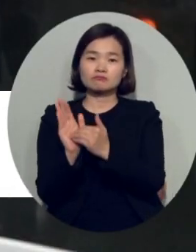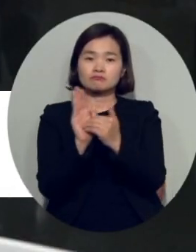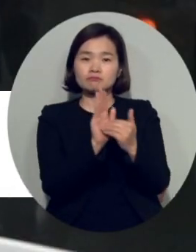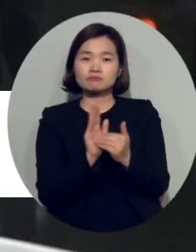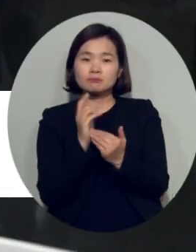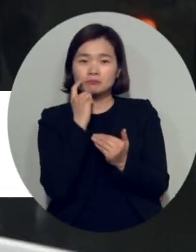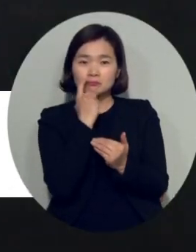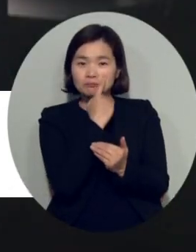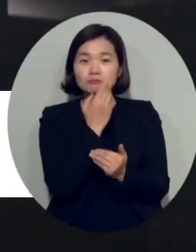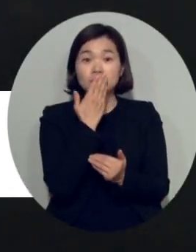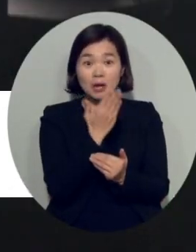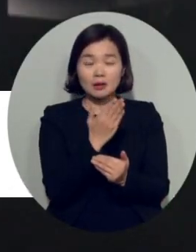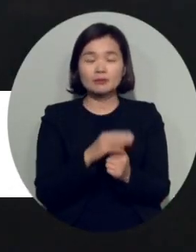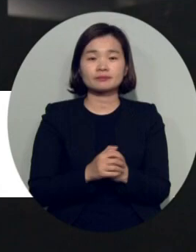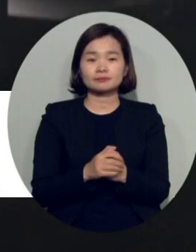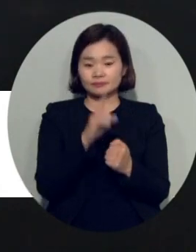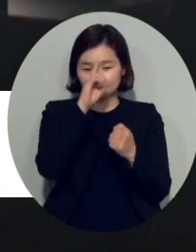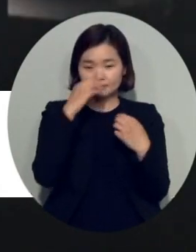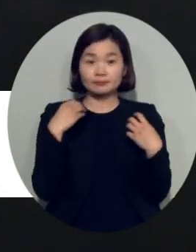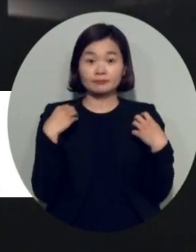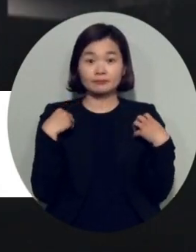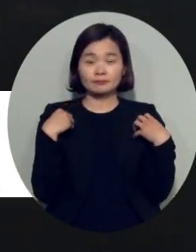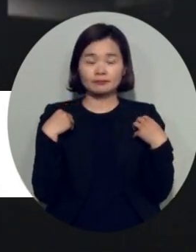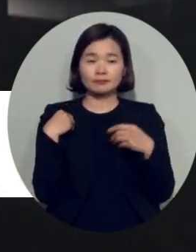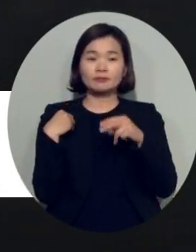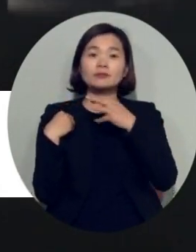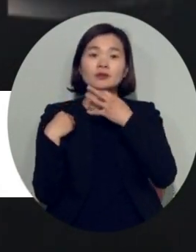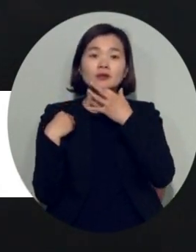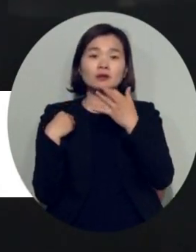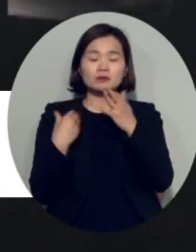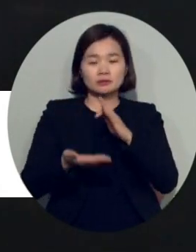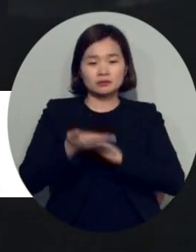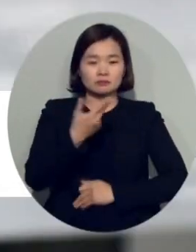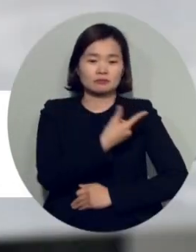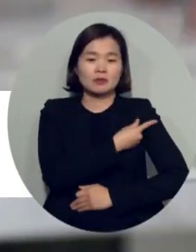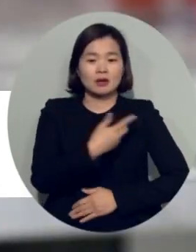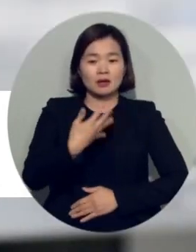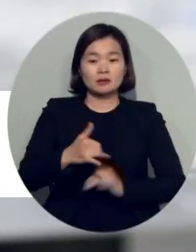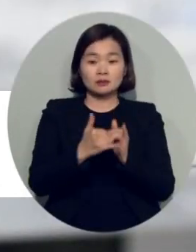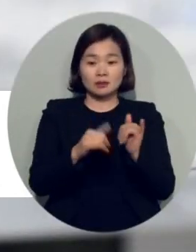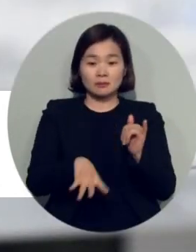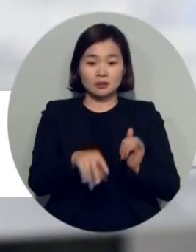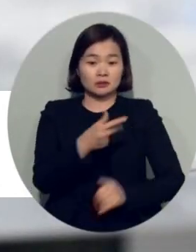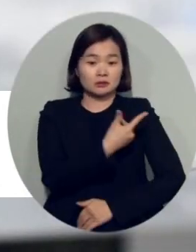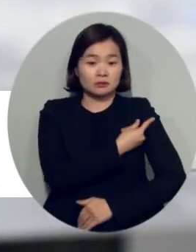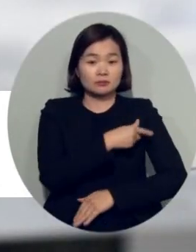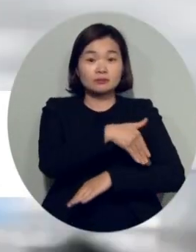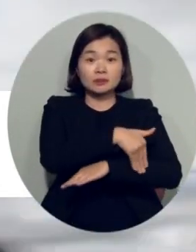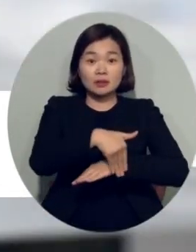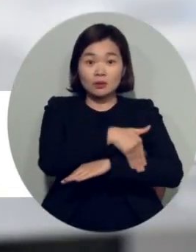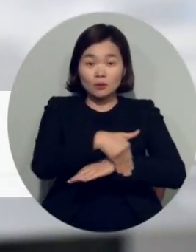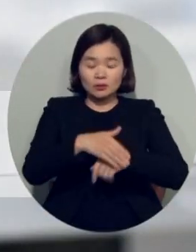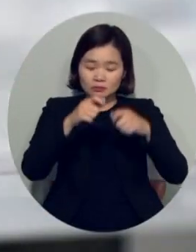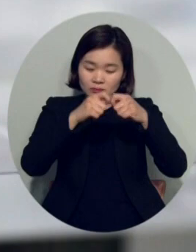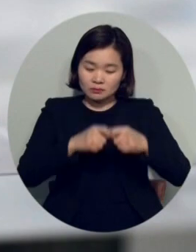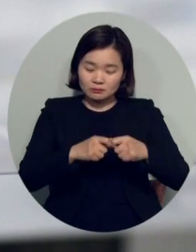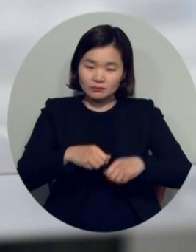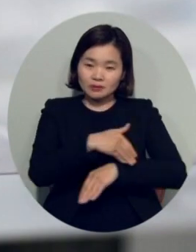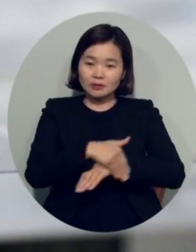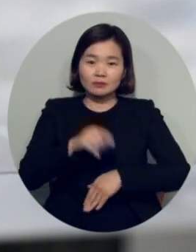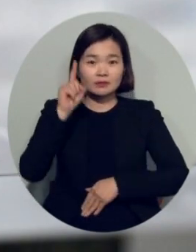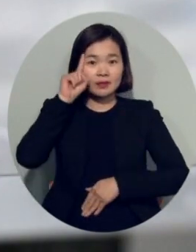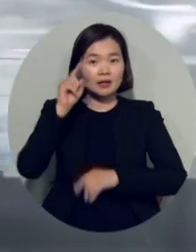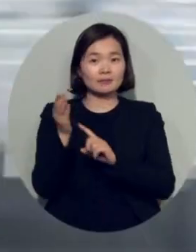반응도 확인됐습니다. 정부는 일단 18살 이상 미접종자 중심으로 접종할 계획인데 세부 계획은